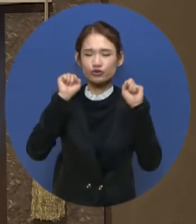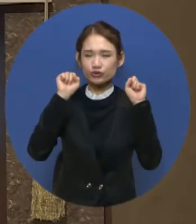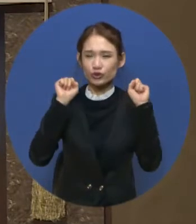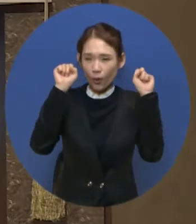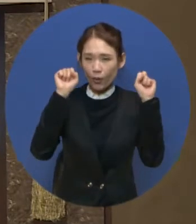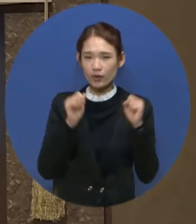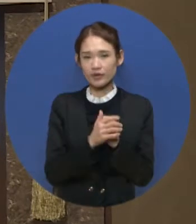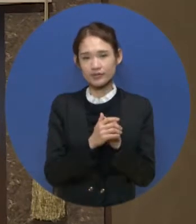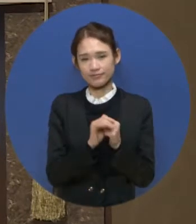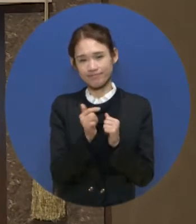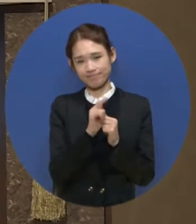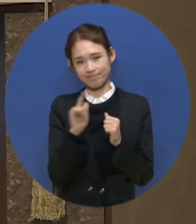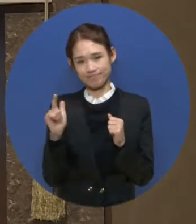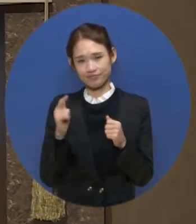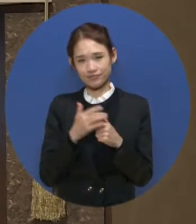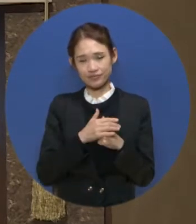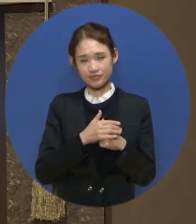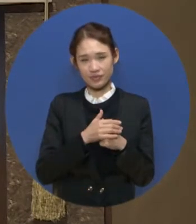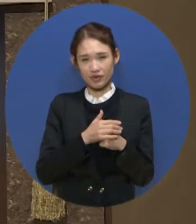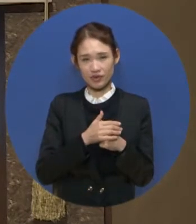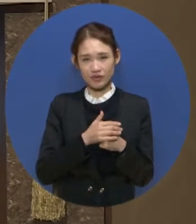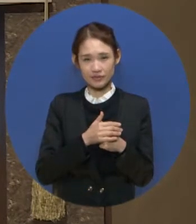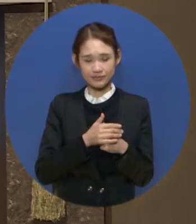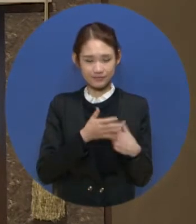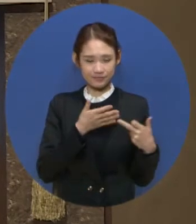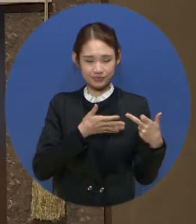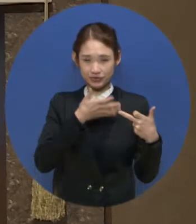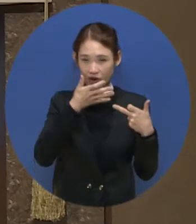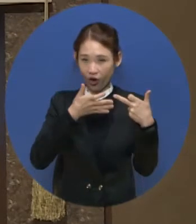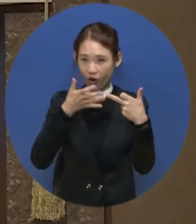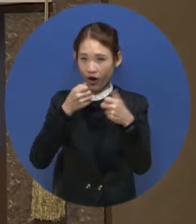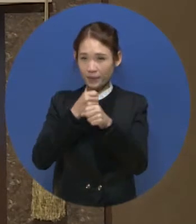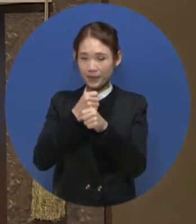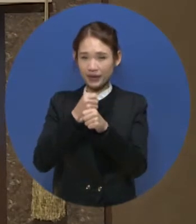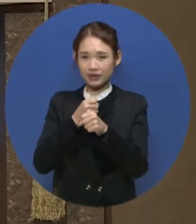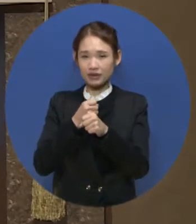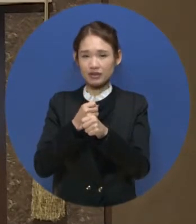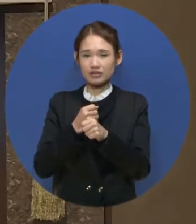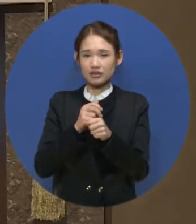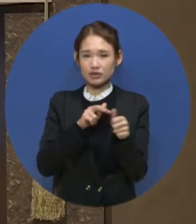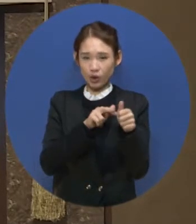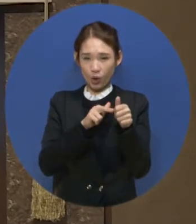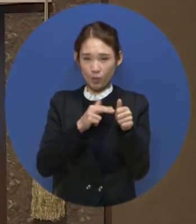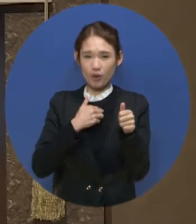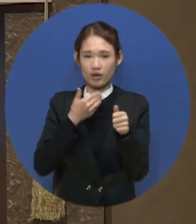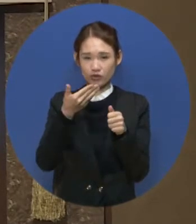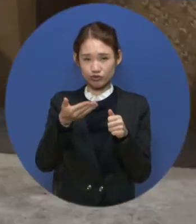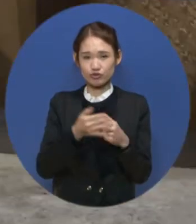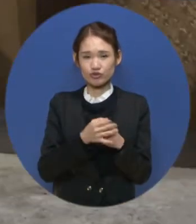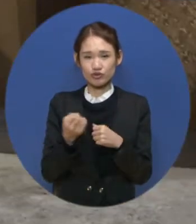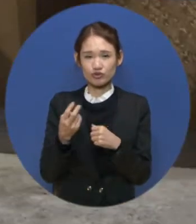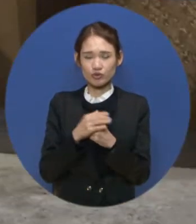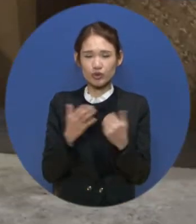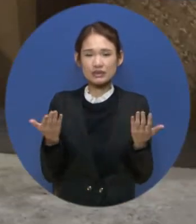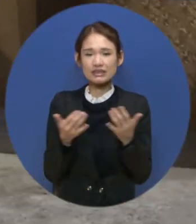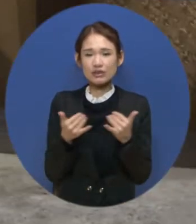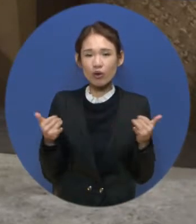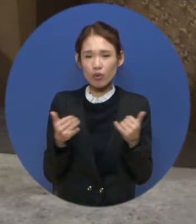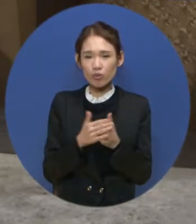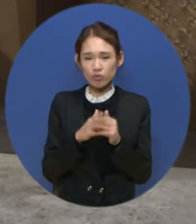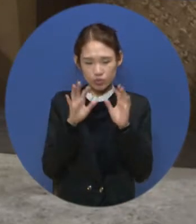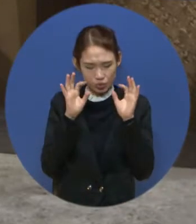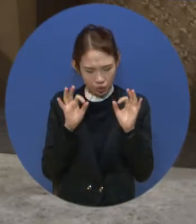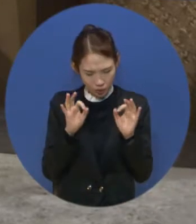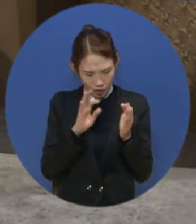운동이라든지 뭐 이런 것들도 저희가 영상을 찍어서 정보를 네. 또 제공하고 있고 또 저희 이제 직원들도 그